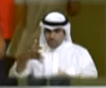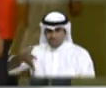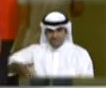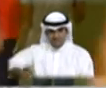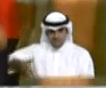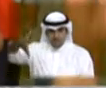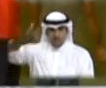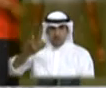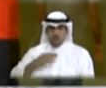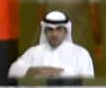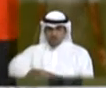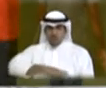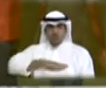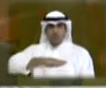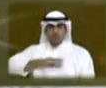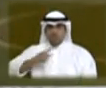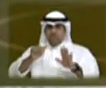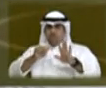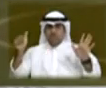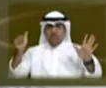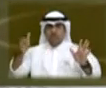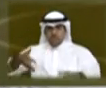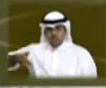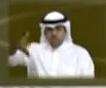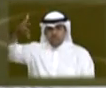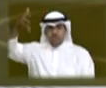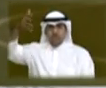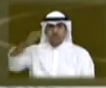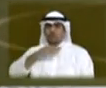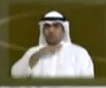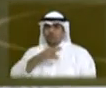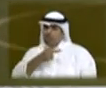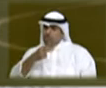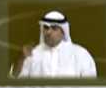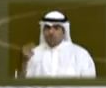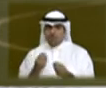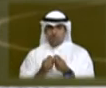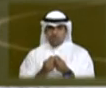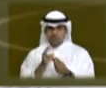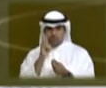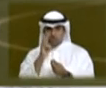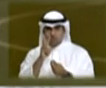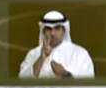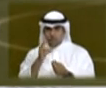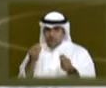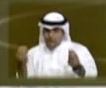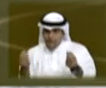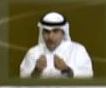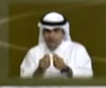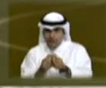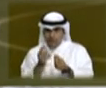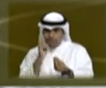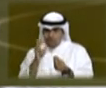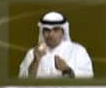سنة إلى أعلى شيء، يعني لان هم كانوا يعطون الباصات وهم اللي يتحركون وهم يمكن انا